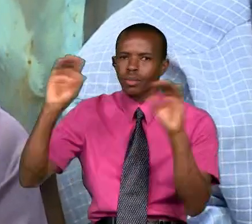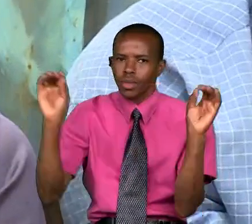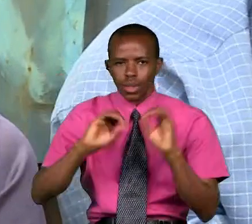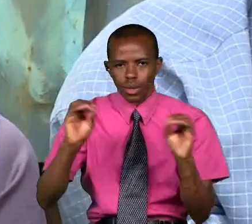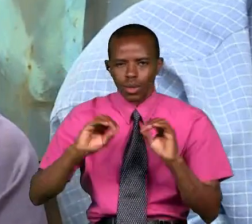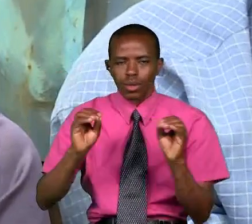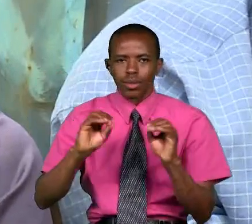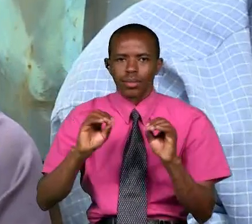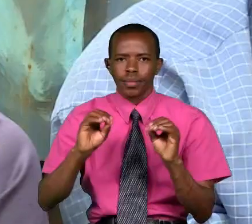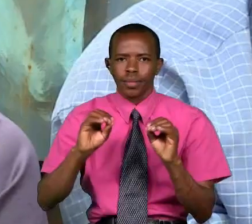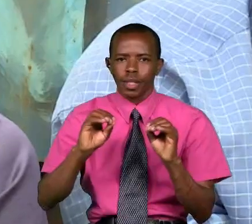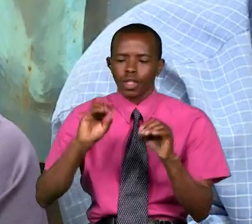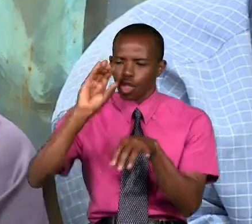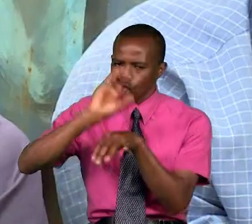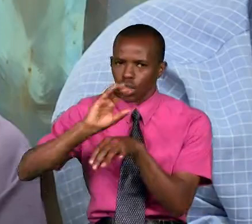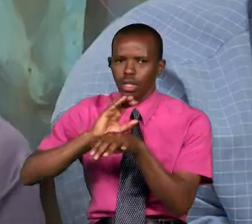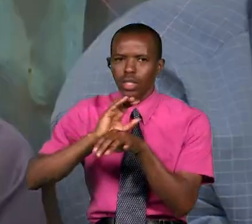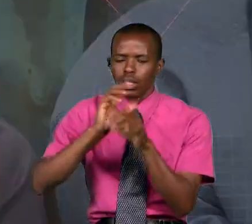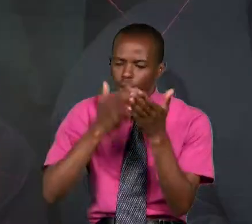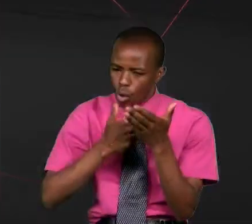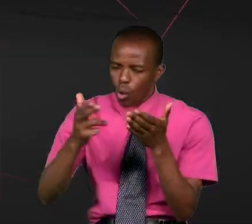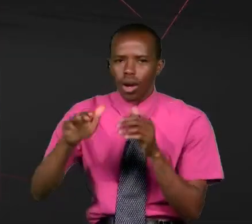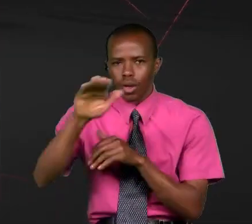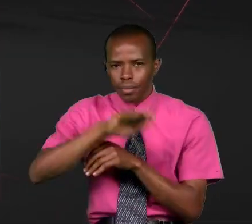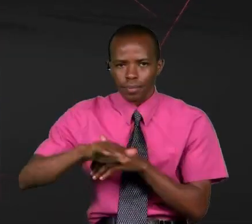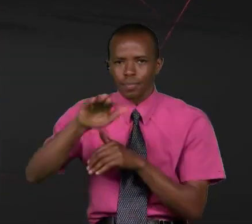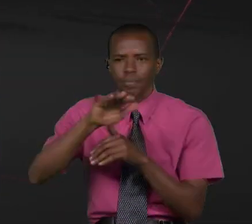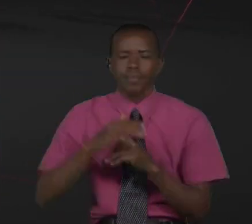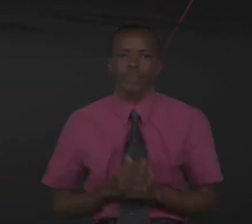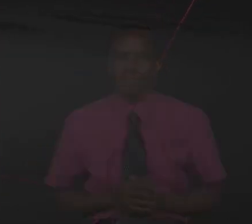kwa sababu kanisa ni pahali patakatifu.